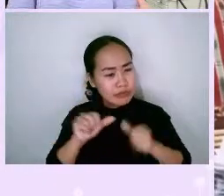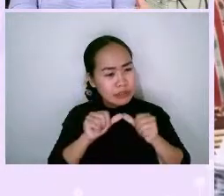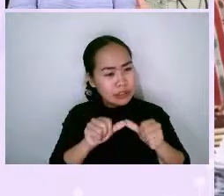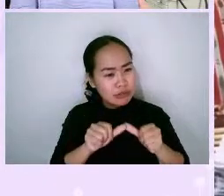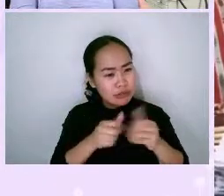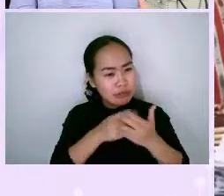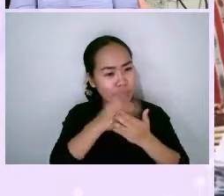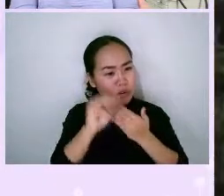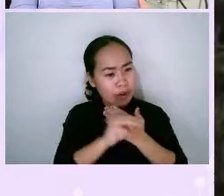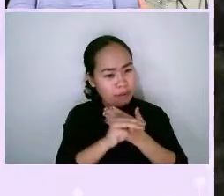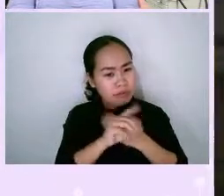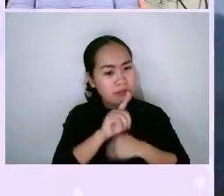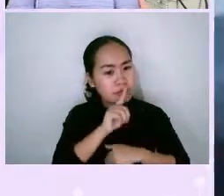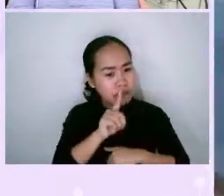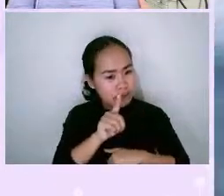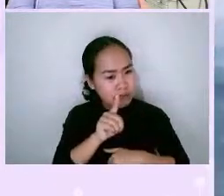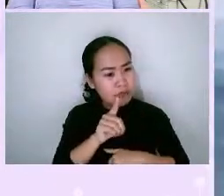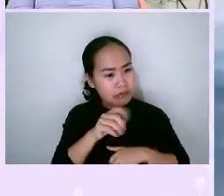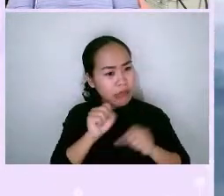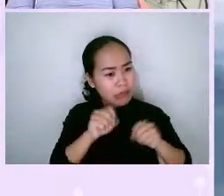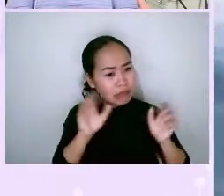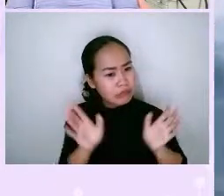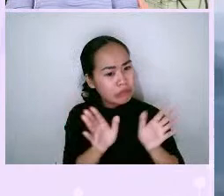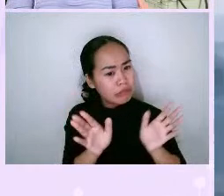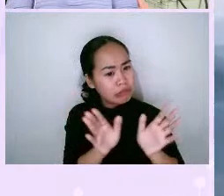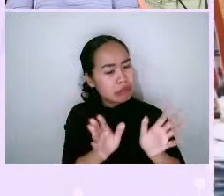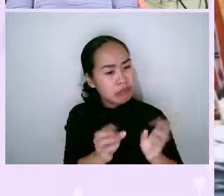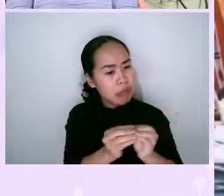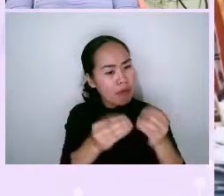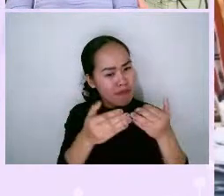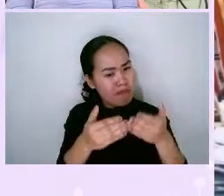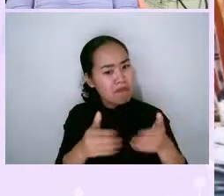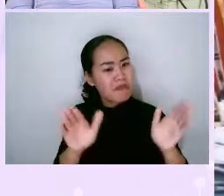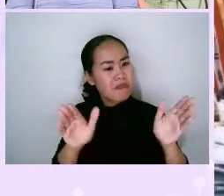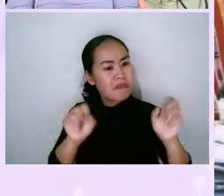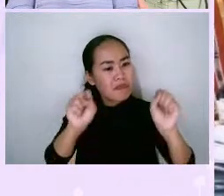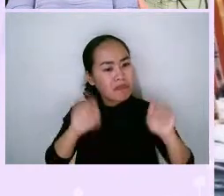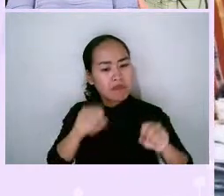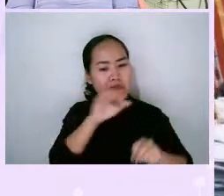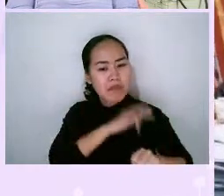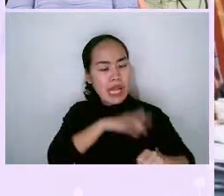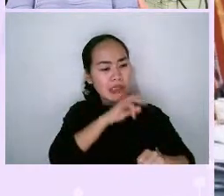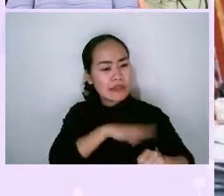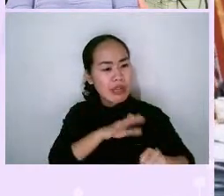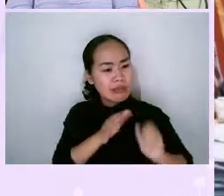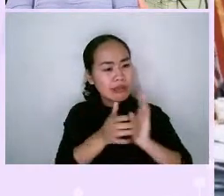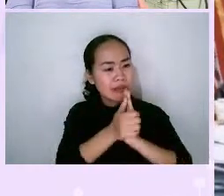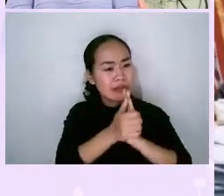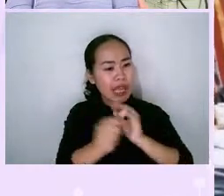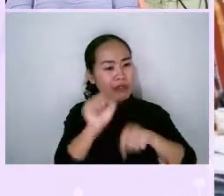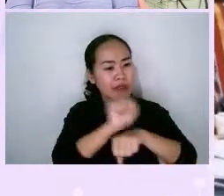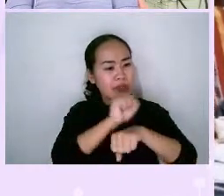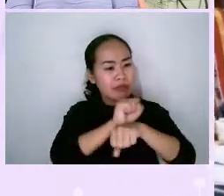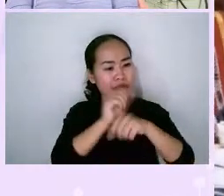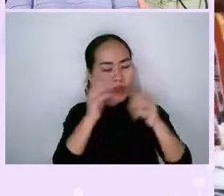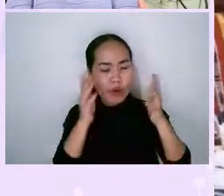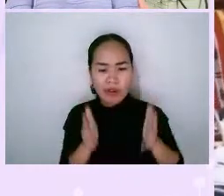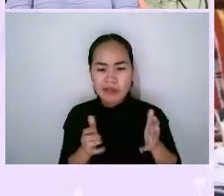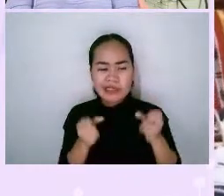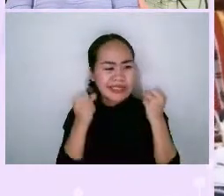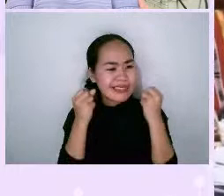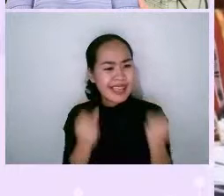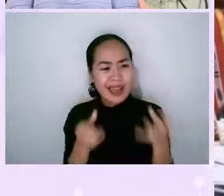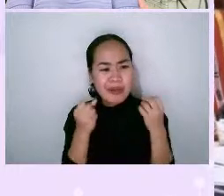continue its program and even enhance it to a bigger situation that can benefit a lot